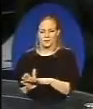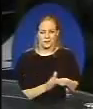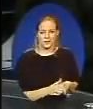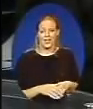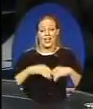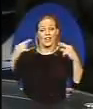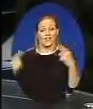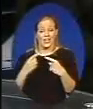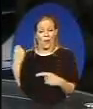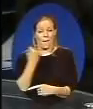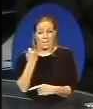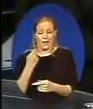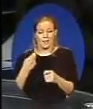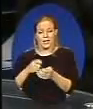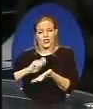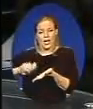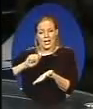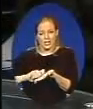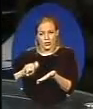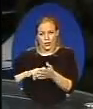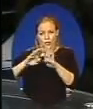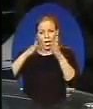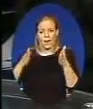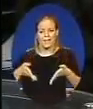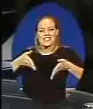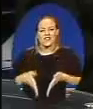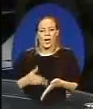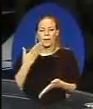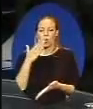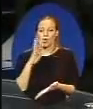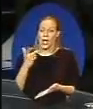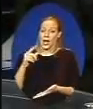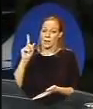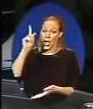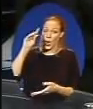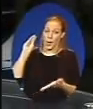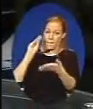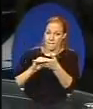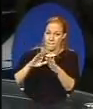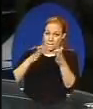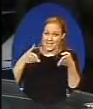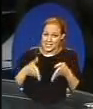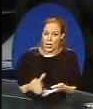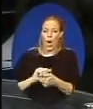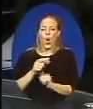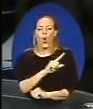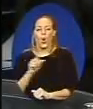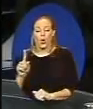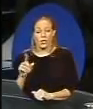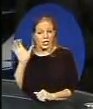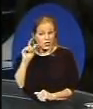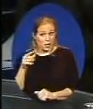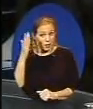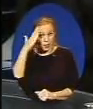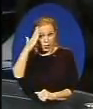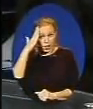ויכוח מר על הכיתוב שיהיה על מצבה בירושלים. האם אלוהים יוזכר במצבה או לא? אם זה נשמע